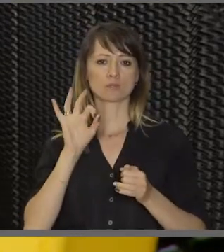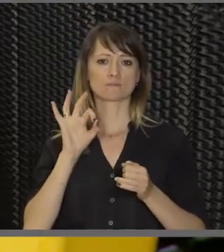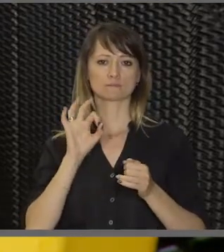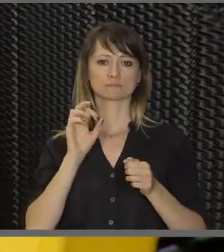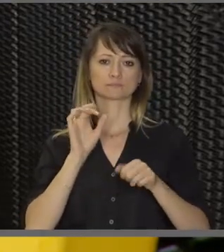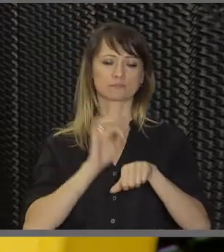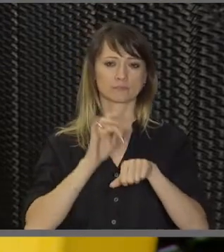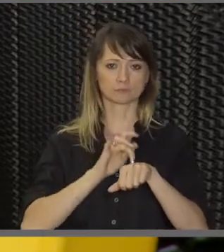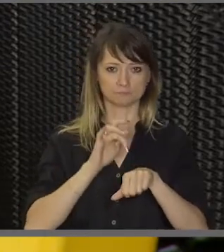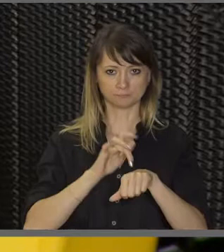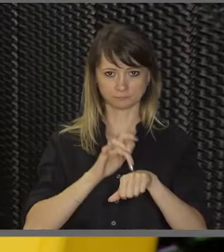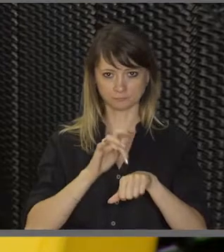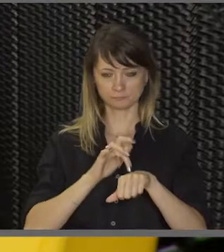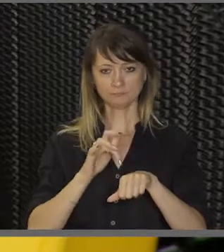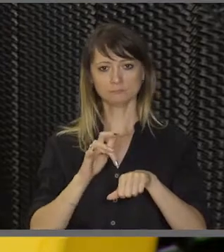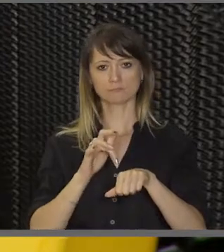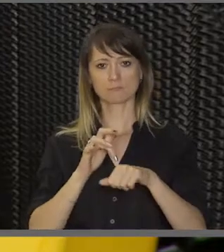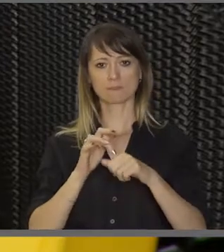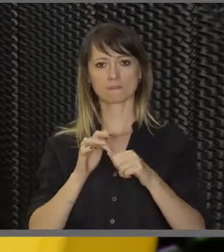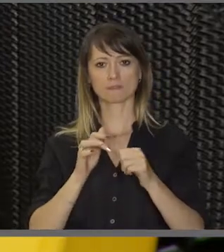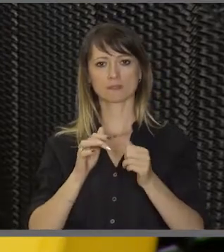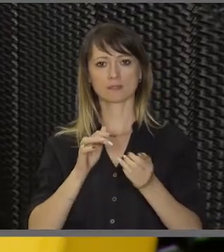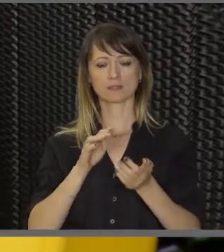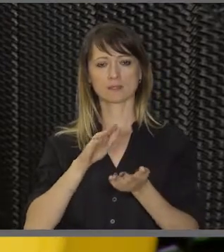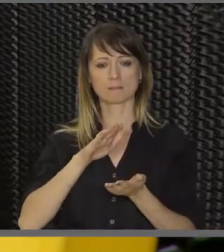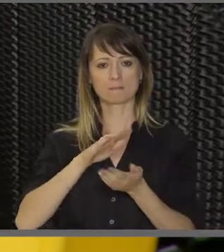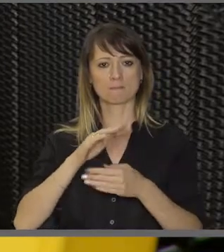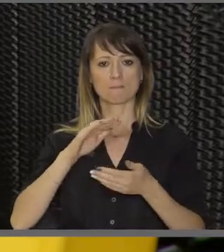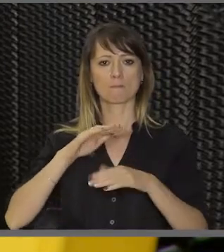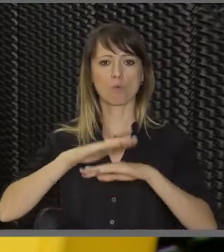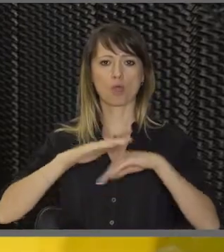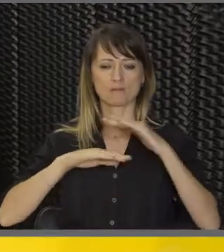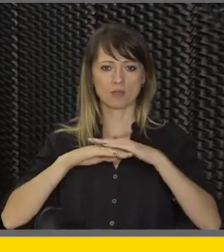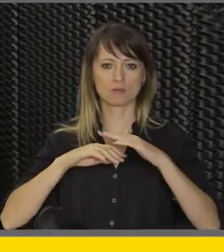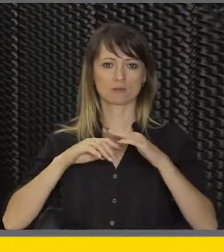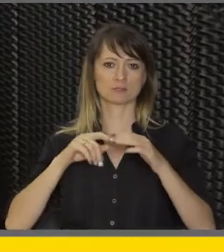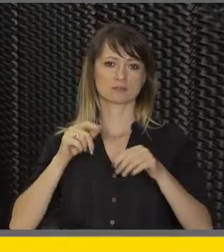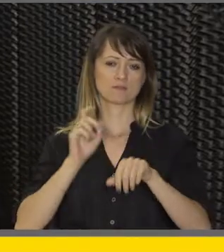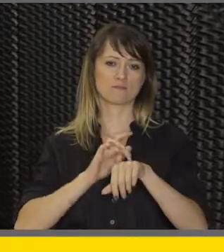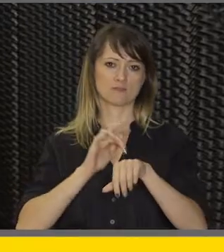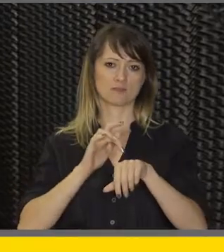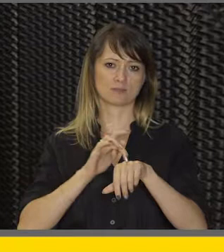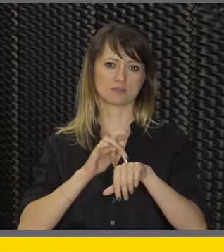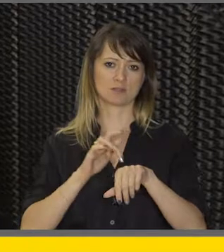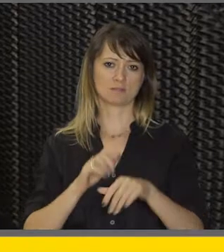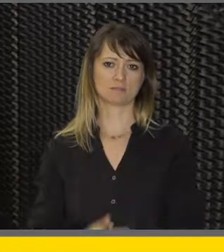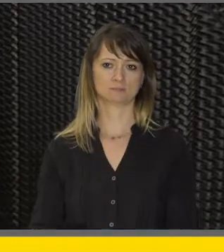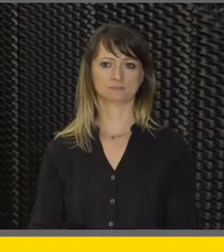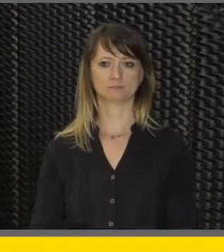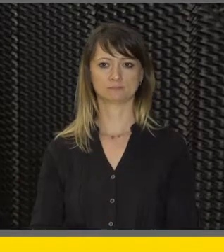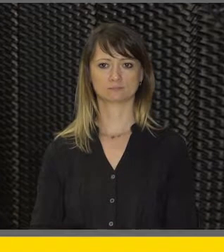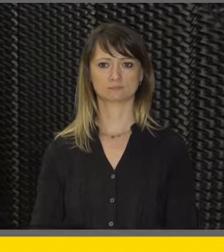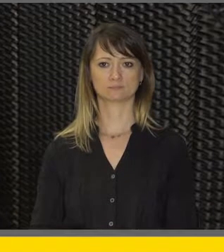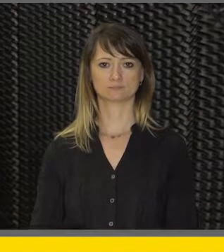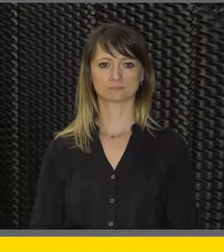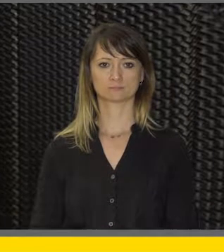pokrywają się z potrzebami, które zostały zidentyfikowane przez ESCEP. I teraz, o, cudownie,